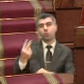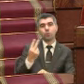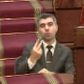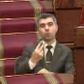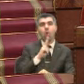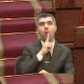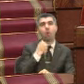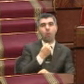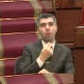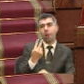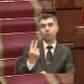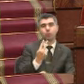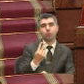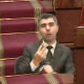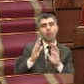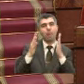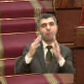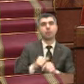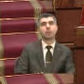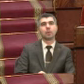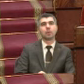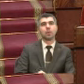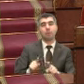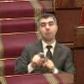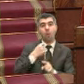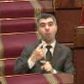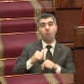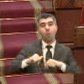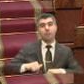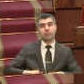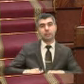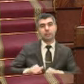كلها، ولكن بجوج ديال الوزراء، الوزير السي محمد يتيم،